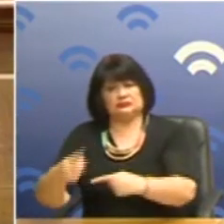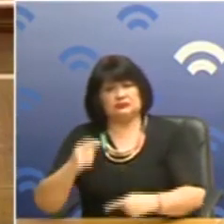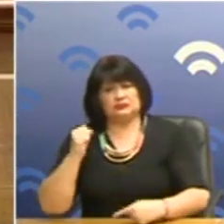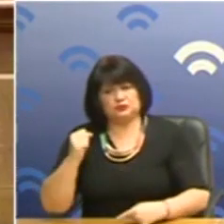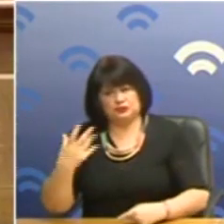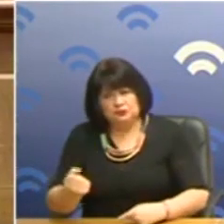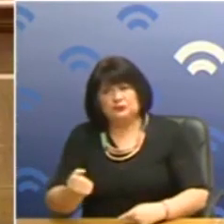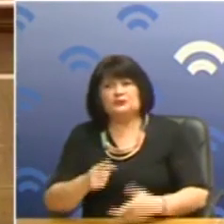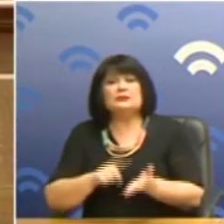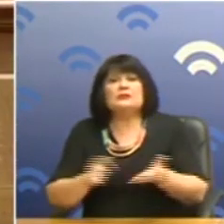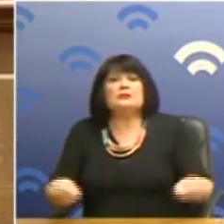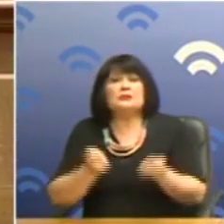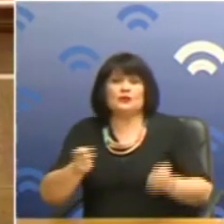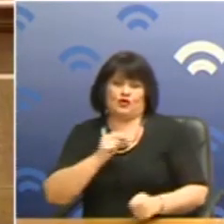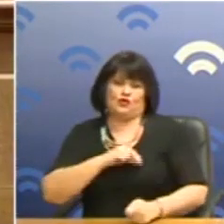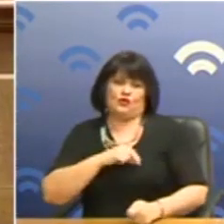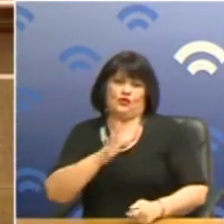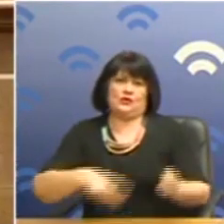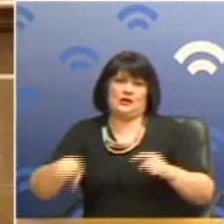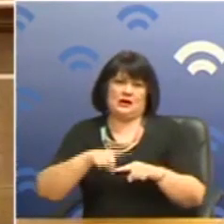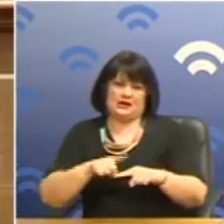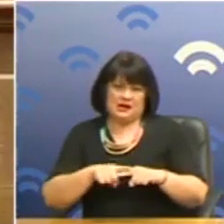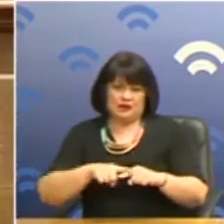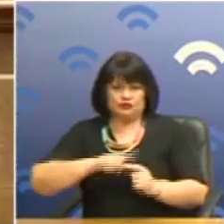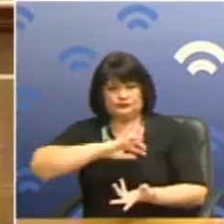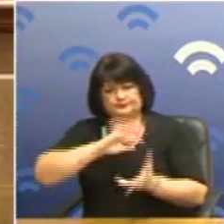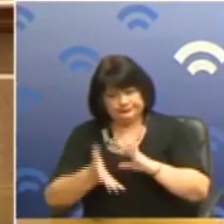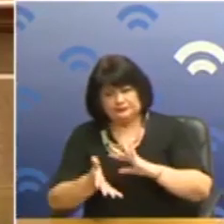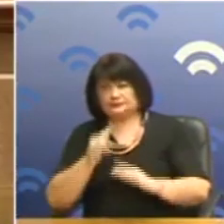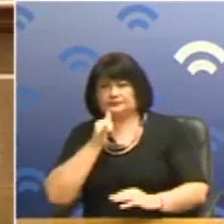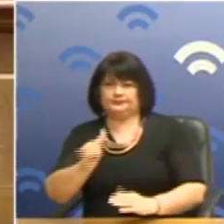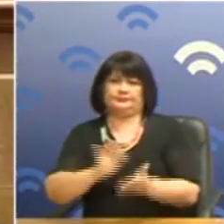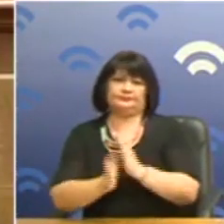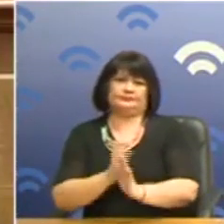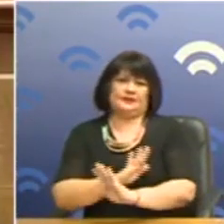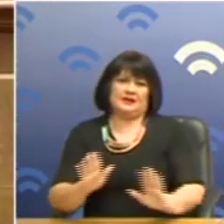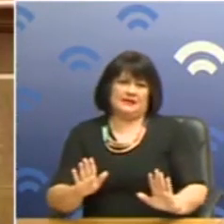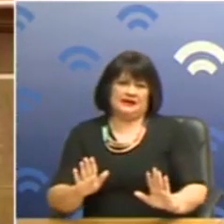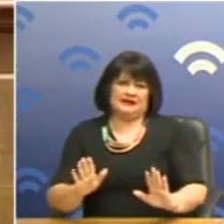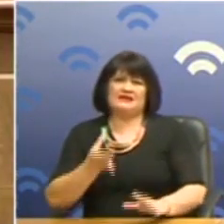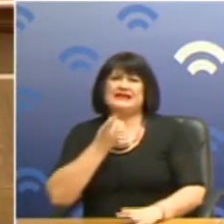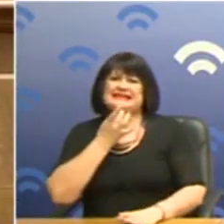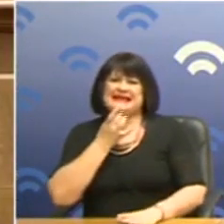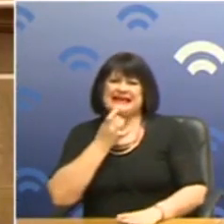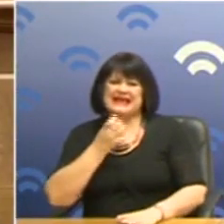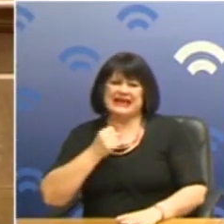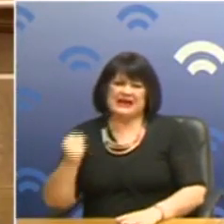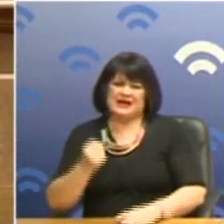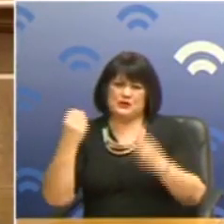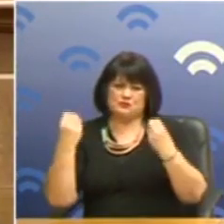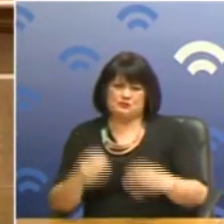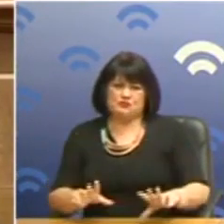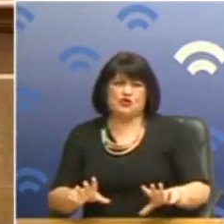να την αξιοποιήσει προς όφελός του, για να ανατρέψει οριστικά αυτή τη βάρβαρη πολιτική, αυτό το